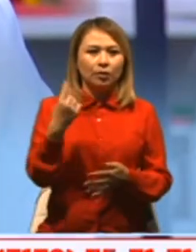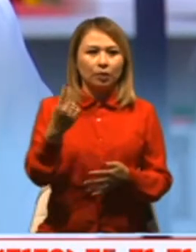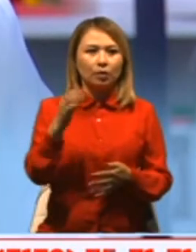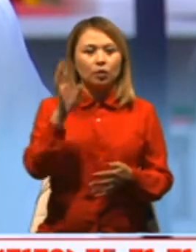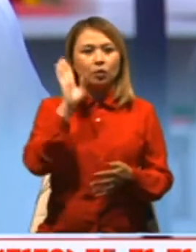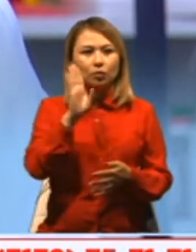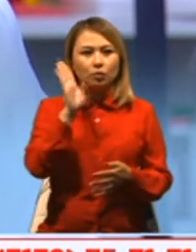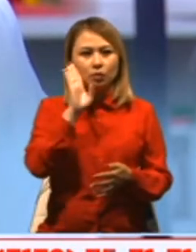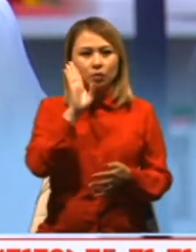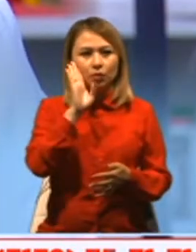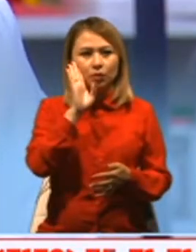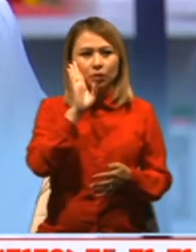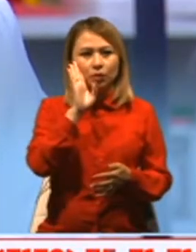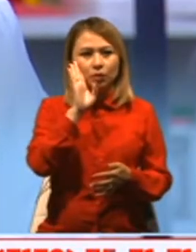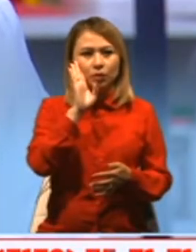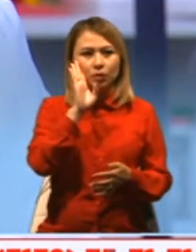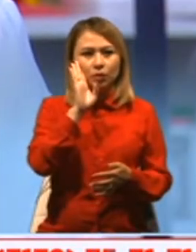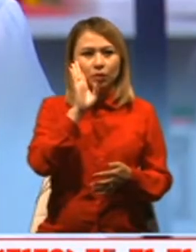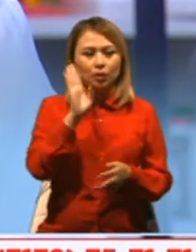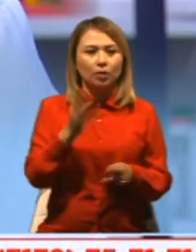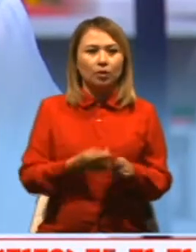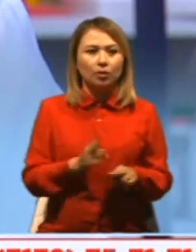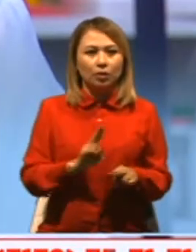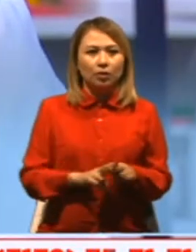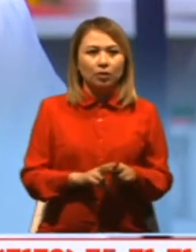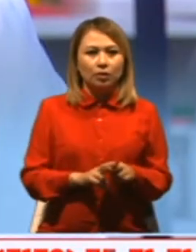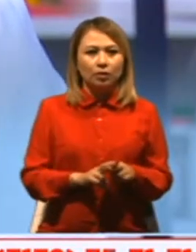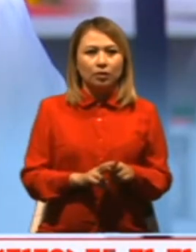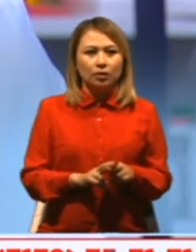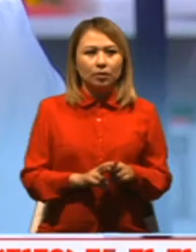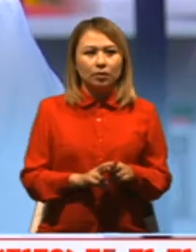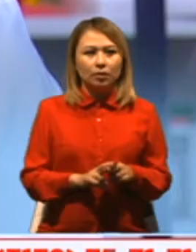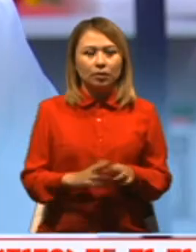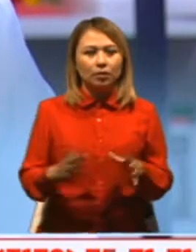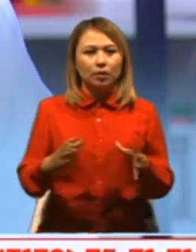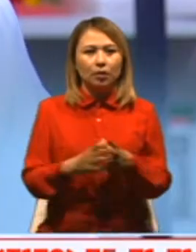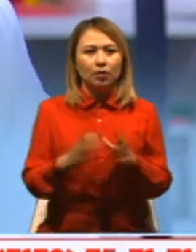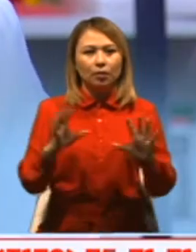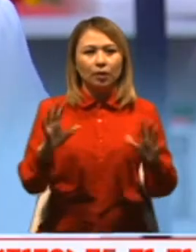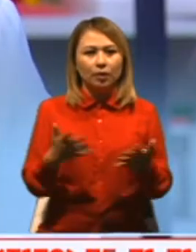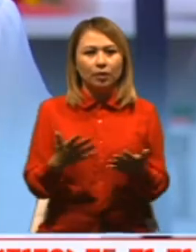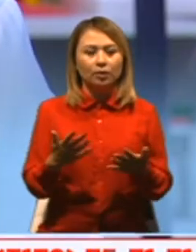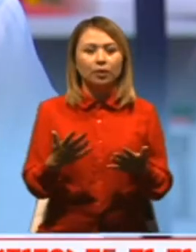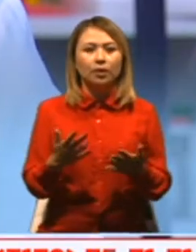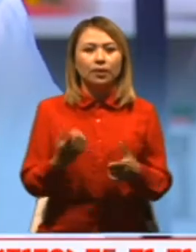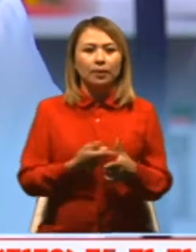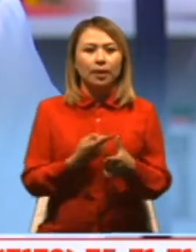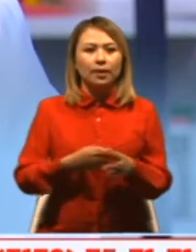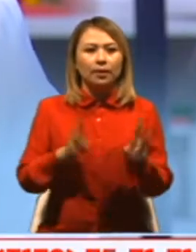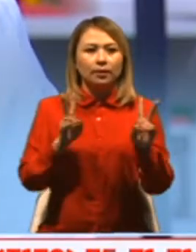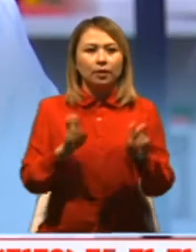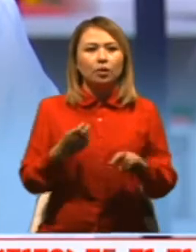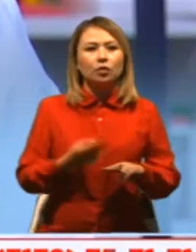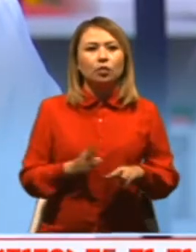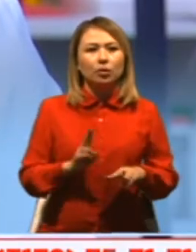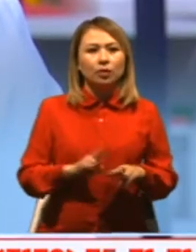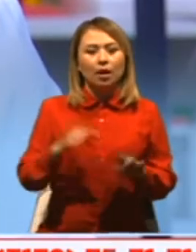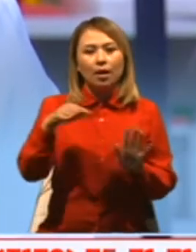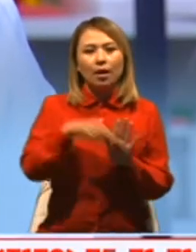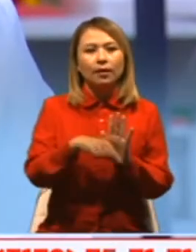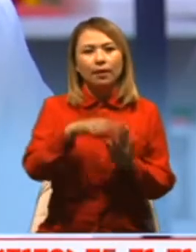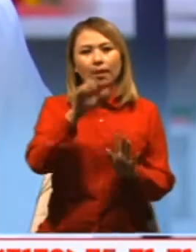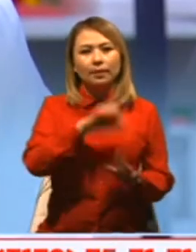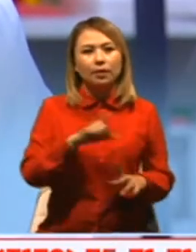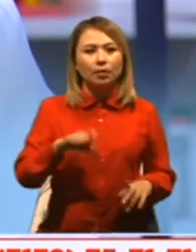қой. Процентпен шығатын болатын болсақ, яғни 80-85 жағдайда, пайыз жағдайда деп аталынады. Ал енді соның ішінде адамның